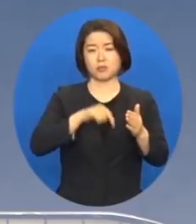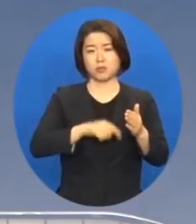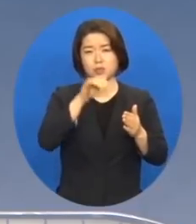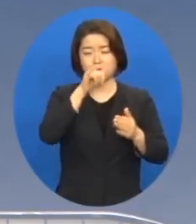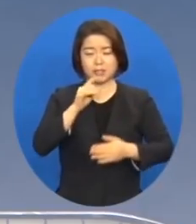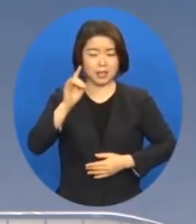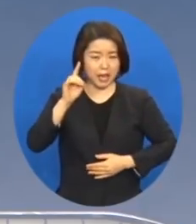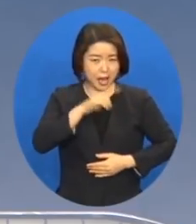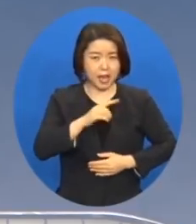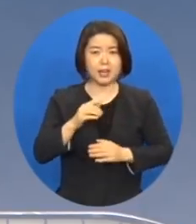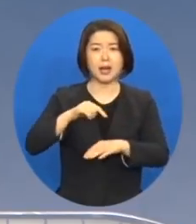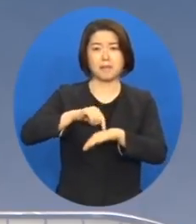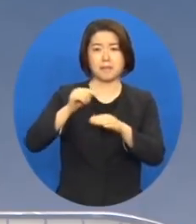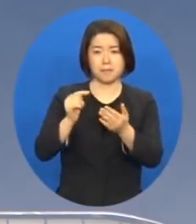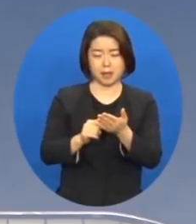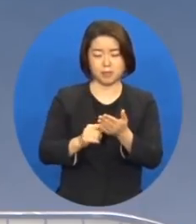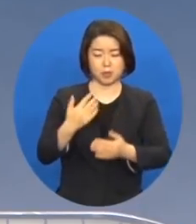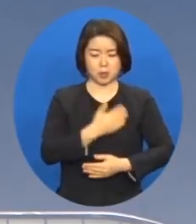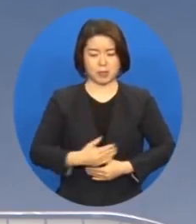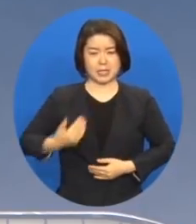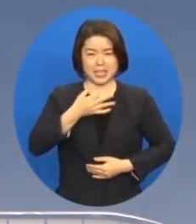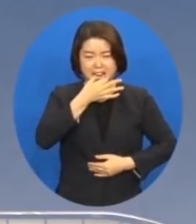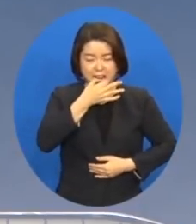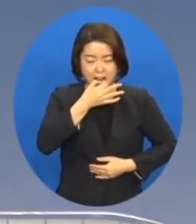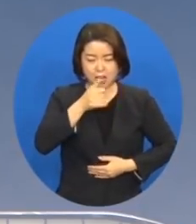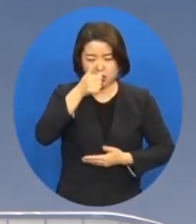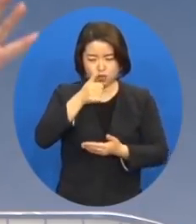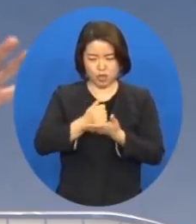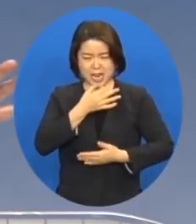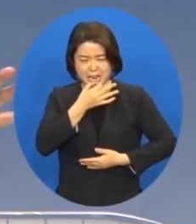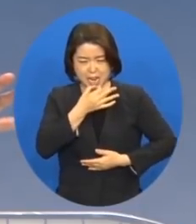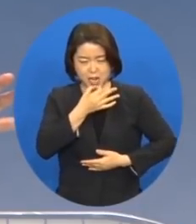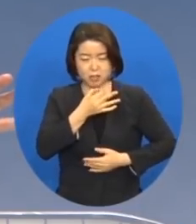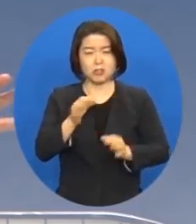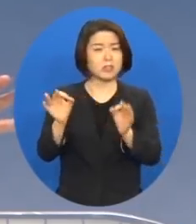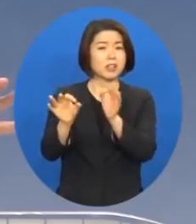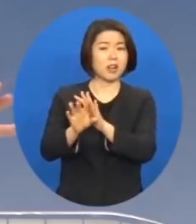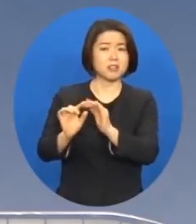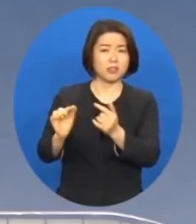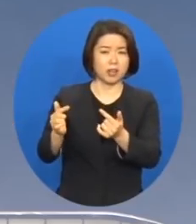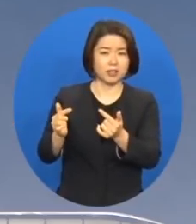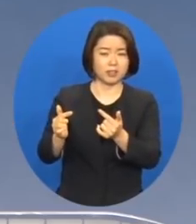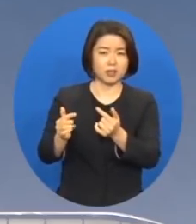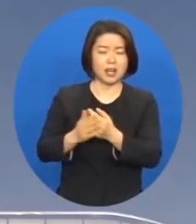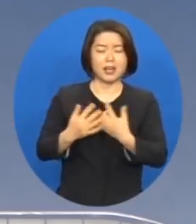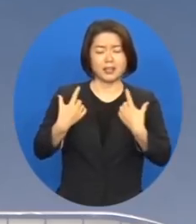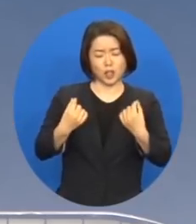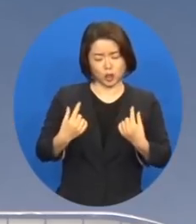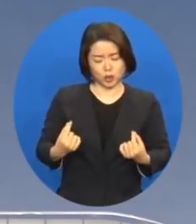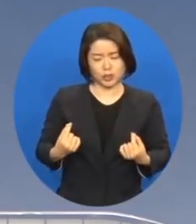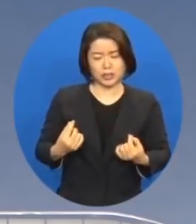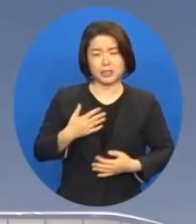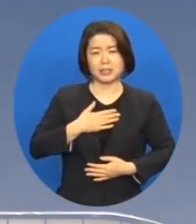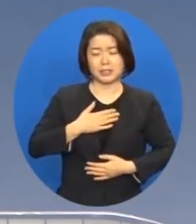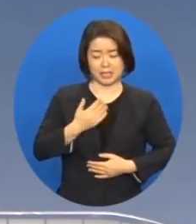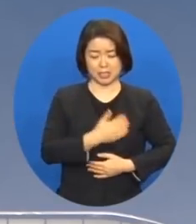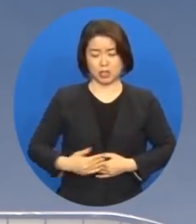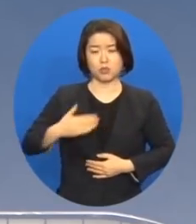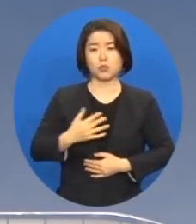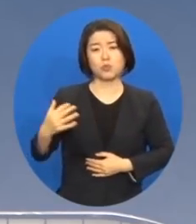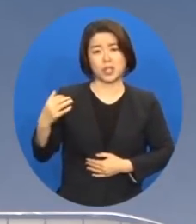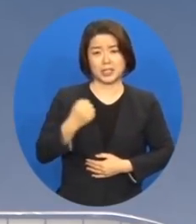마음, 육신의 정욕, 죄의 욕구가 없어지는 거 아닙니다. 여전히 우리는 육신을 가지고 살기